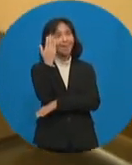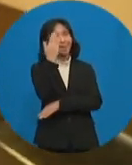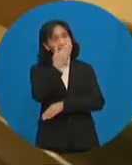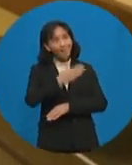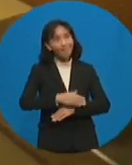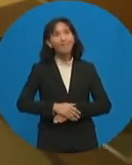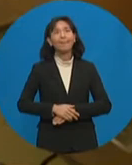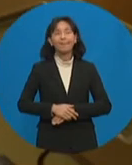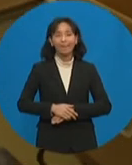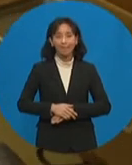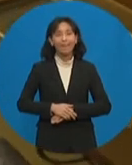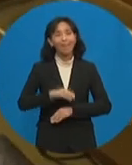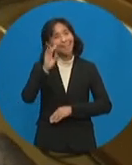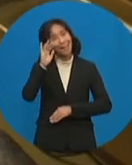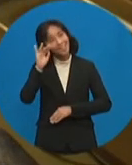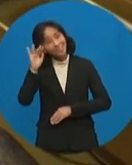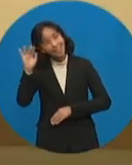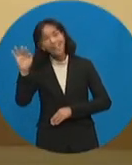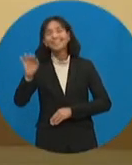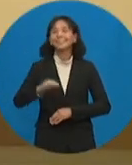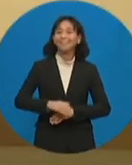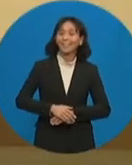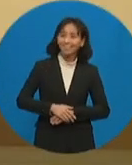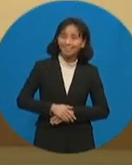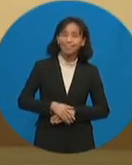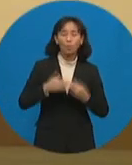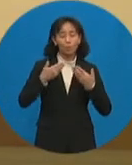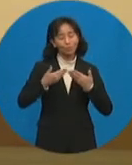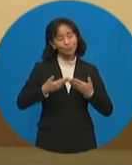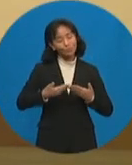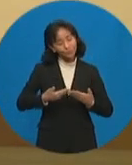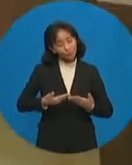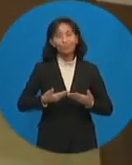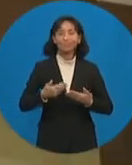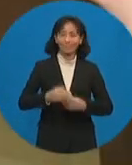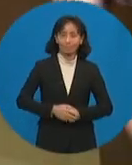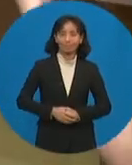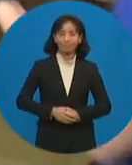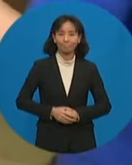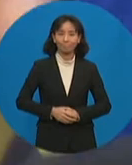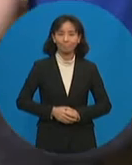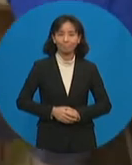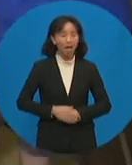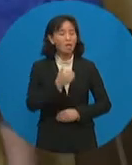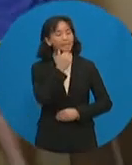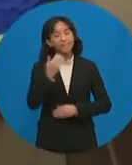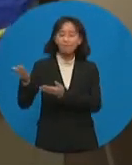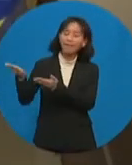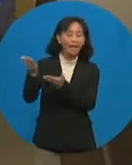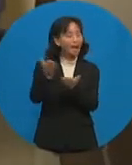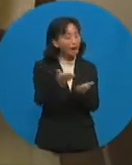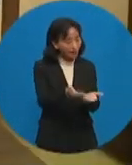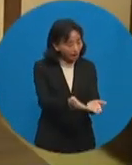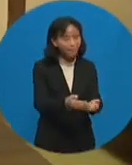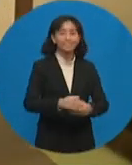。ちょっとレトロな雰囲気で趣のある空間ですよ。 失礼します。すいません、お待たせしました。 は